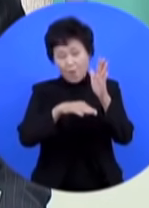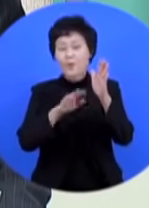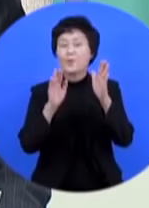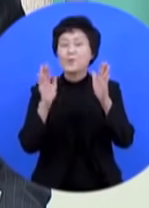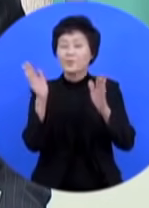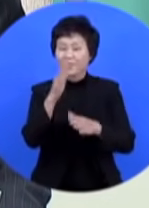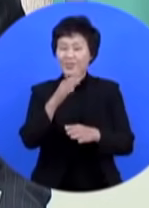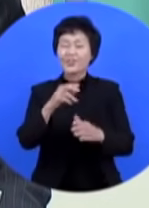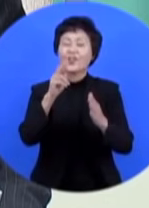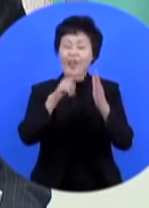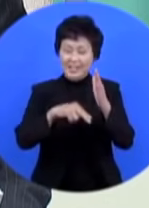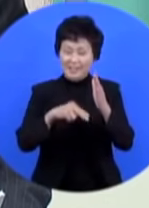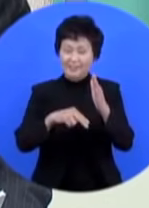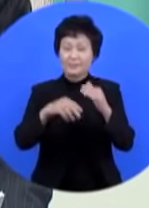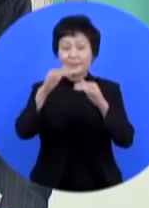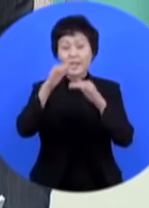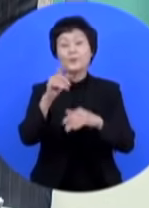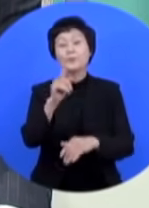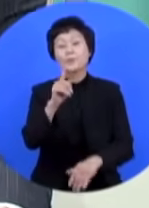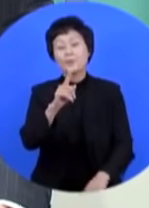읽어드리면 이런 내용입니다.